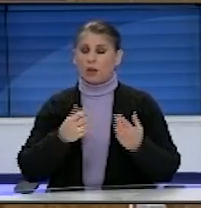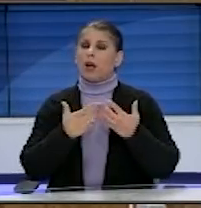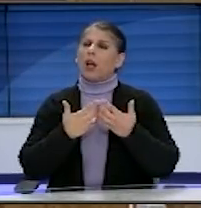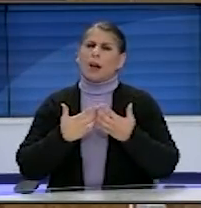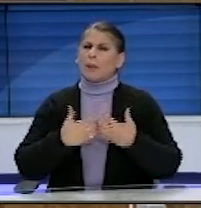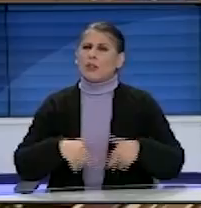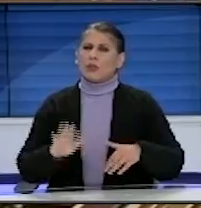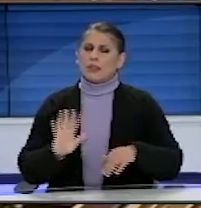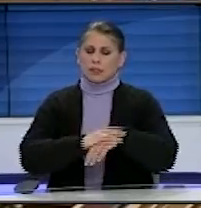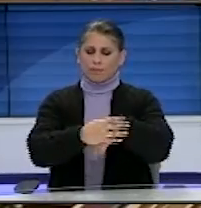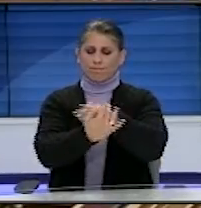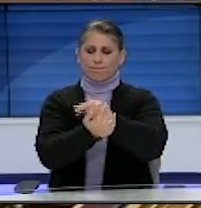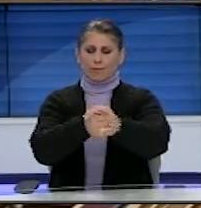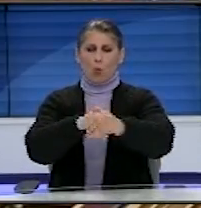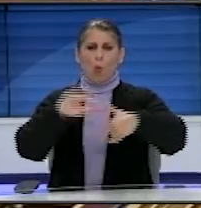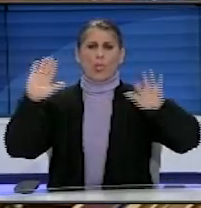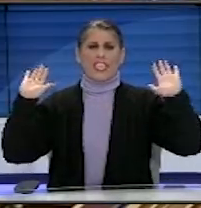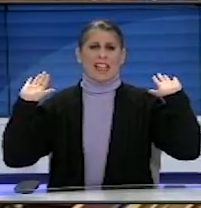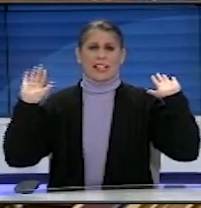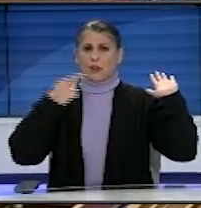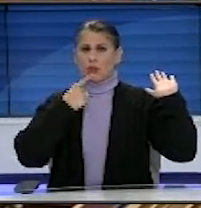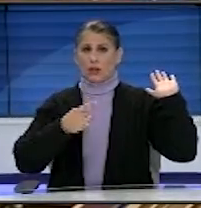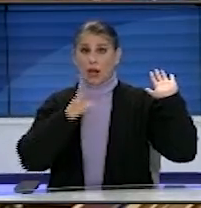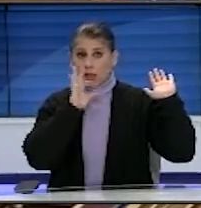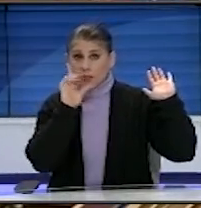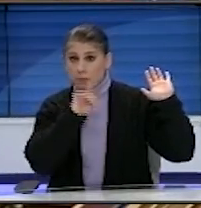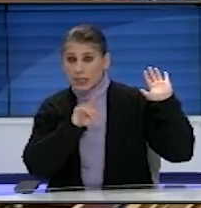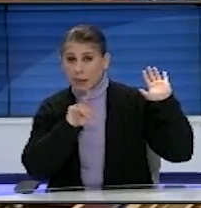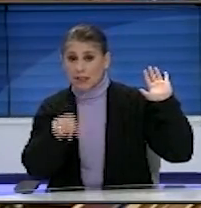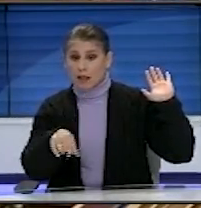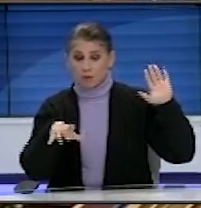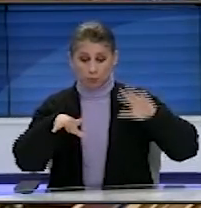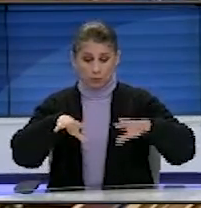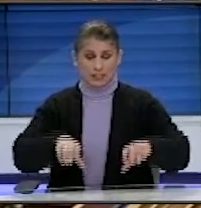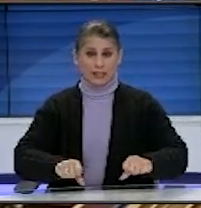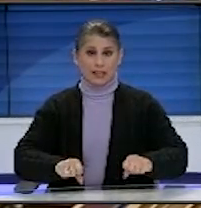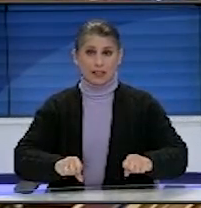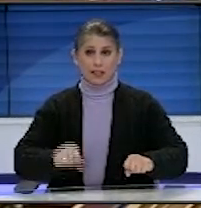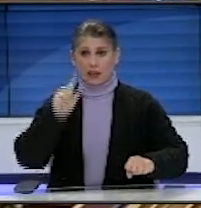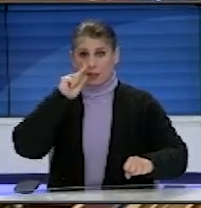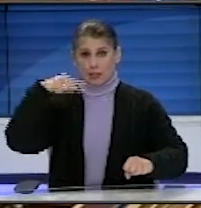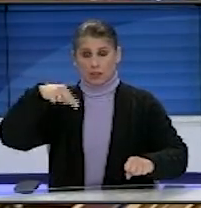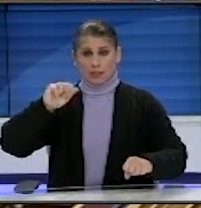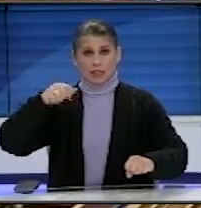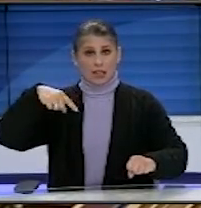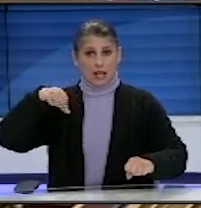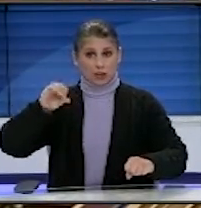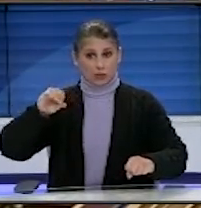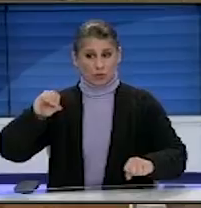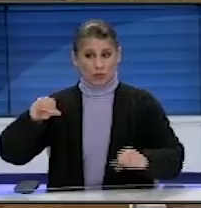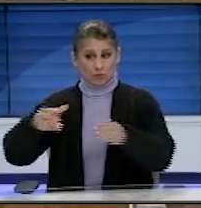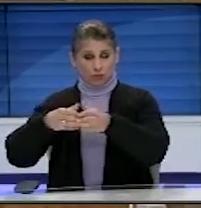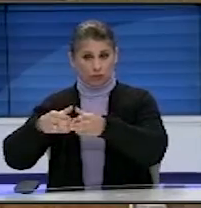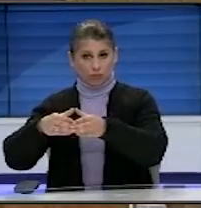Πόντιος Πιλάτος? Είναι αλήθεια ή ψέματα ότι αυτό που κυριαρχεί στους νατοϊκούς κύκλους,